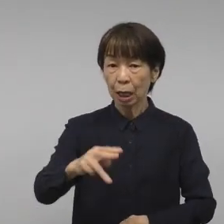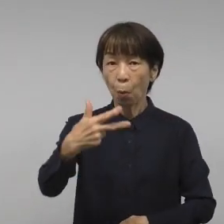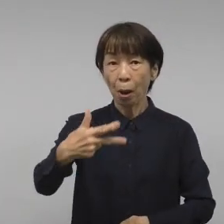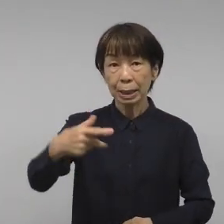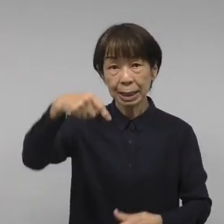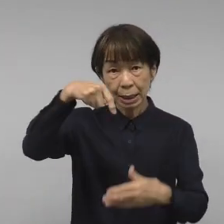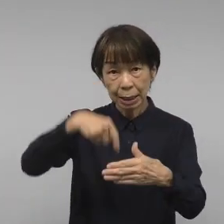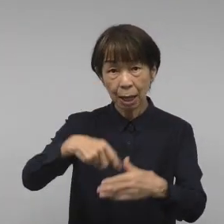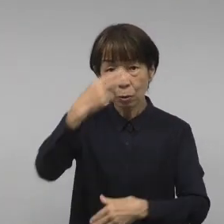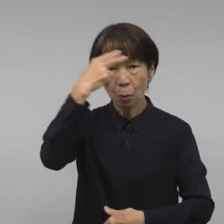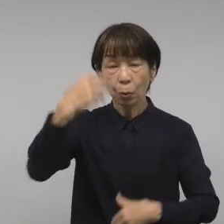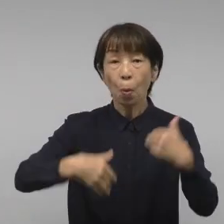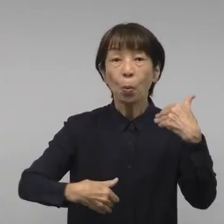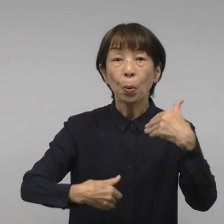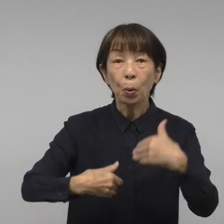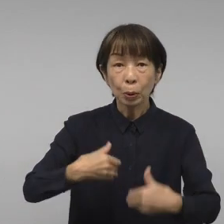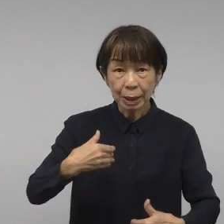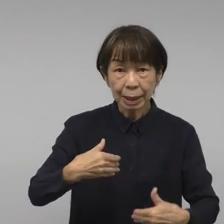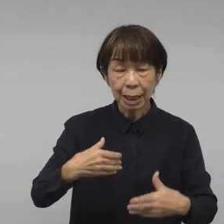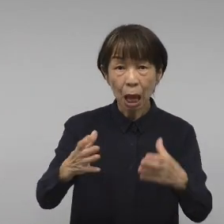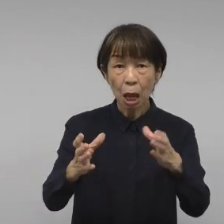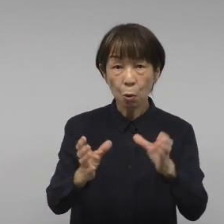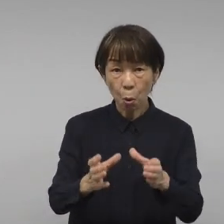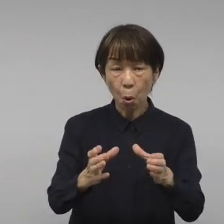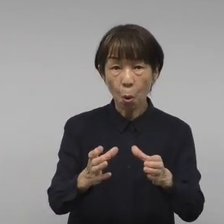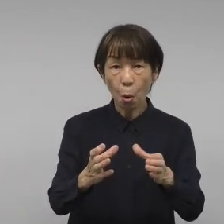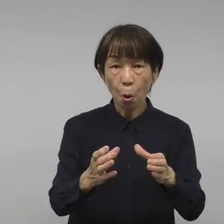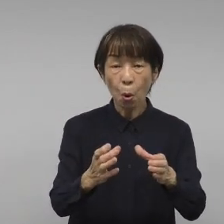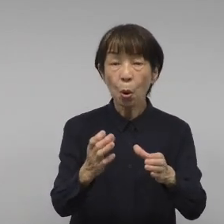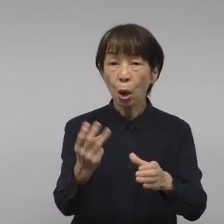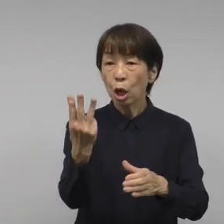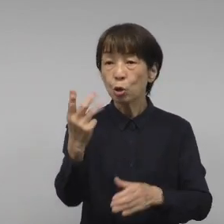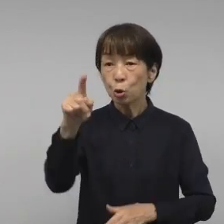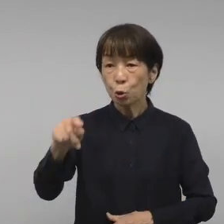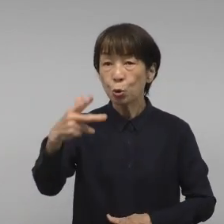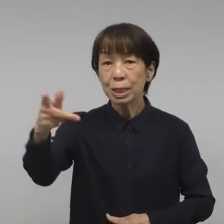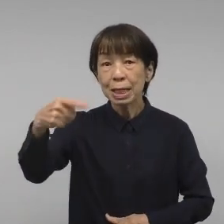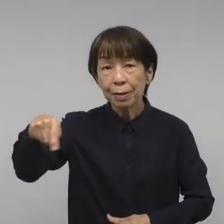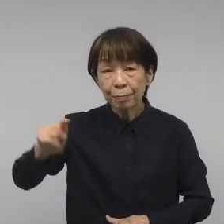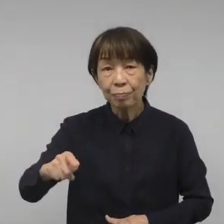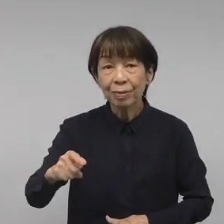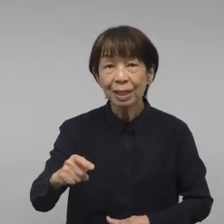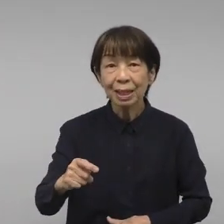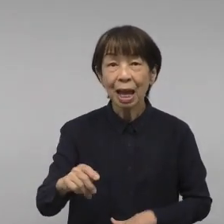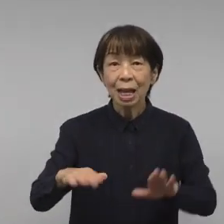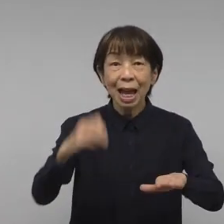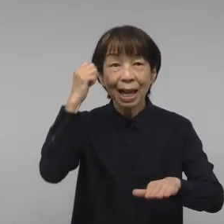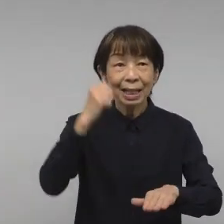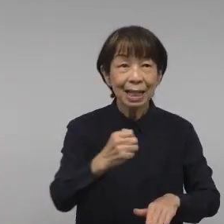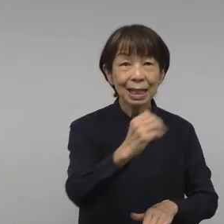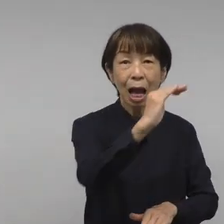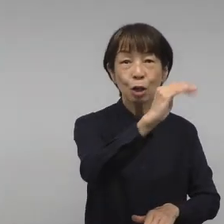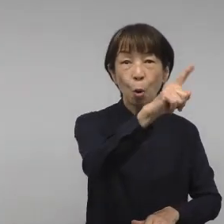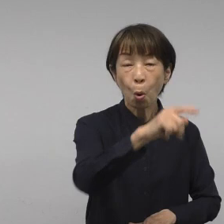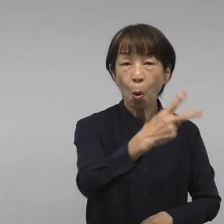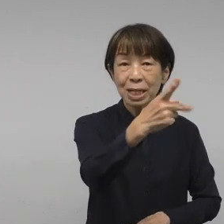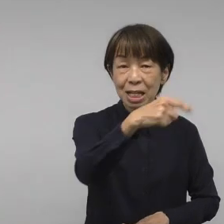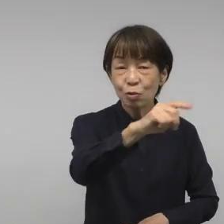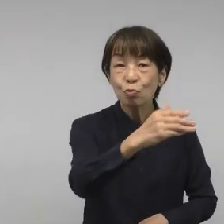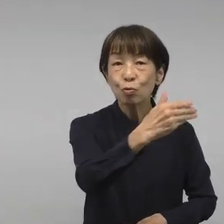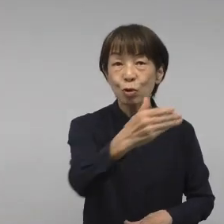の高校生たちをこの友人の方に、まあ、今朝コーニングに送ったように友人の方